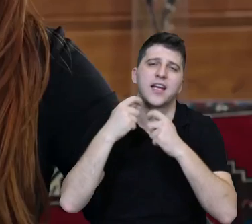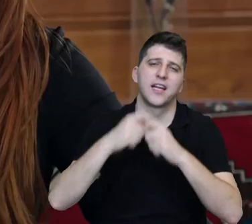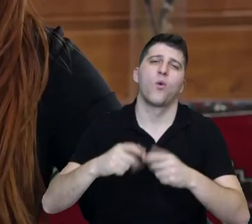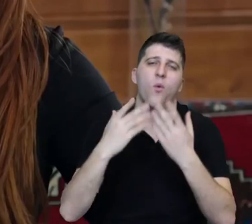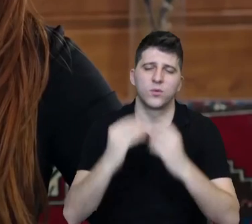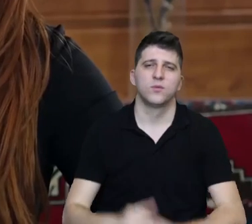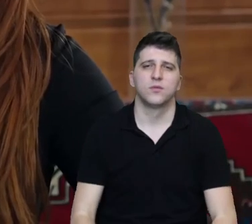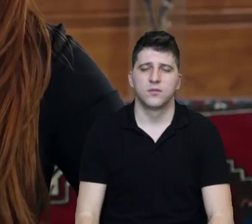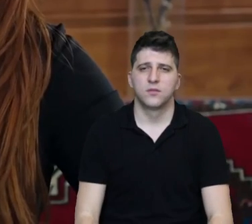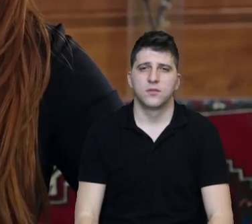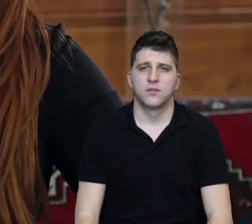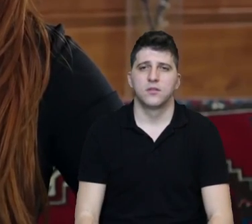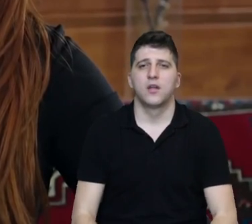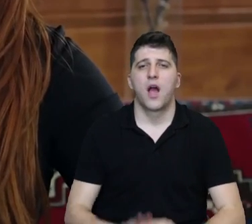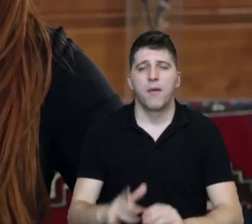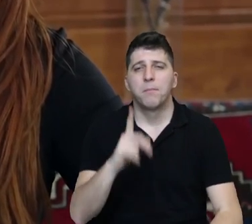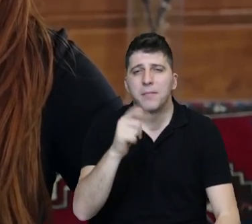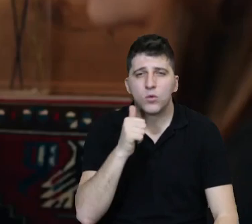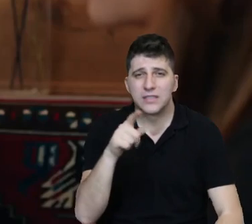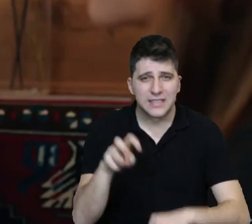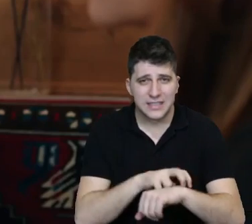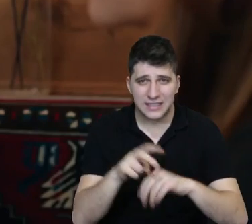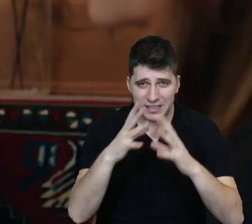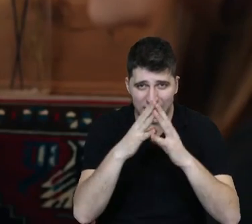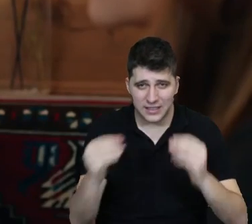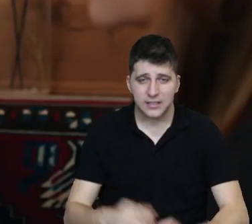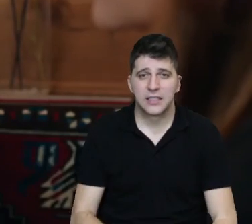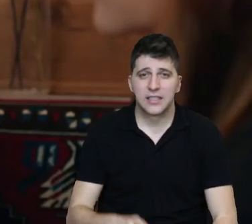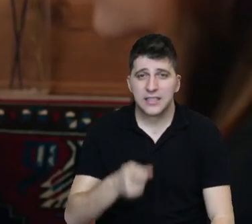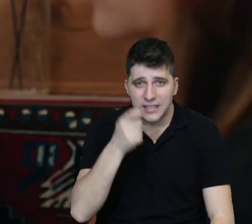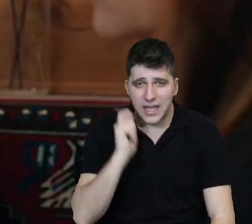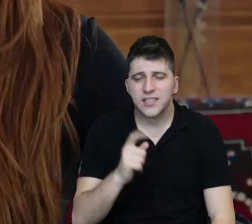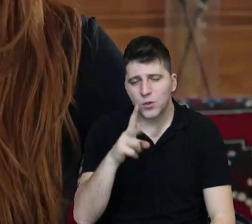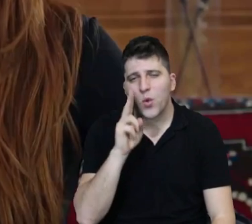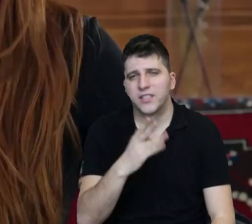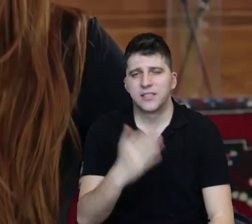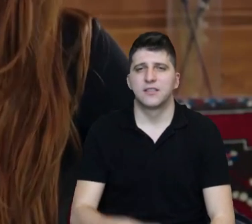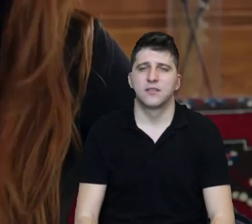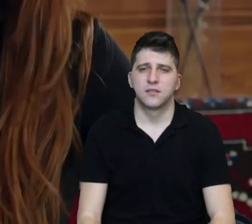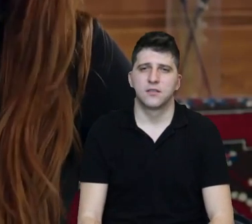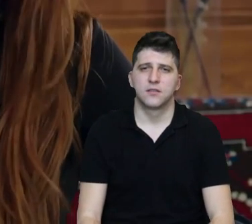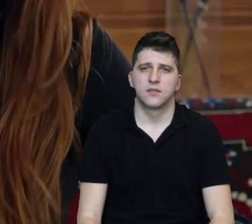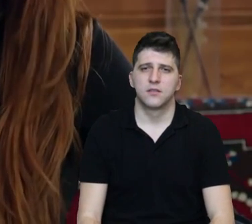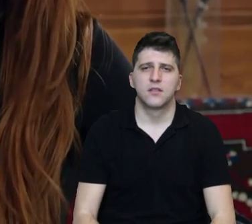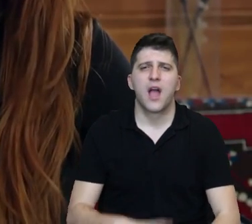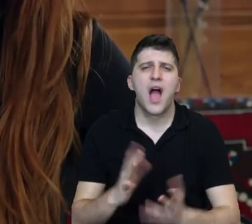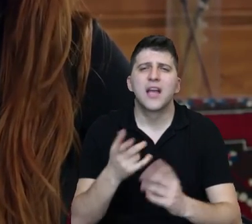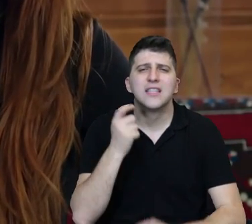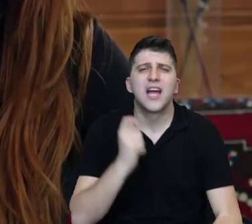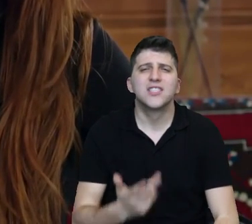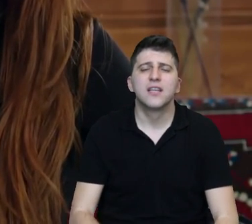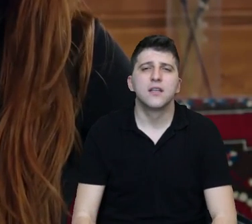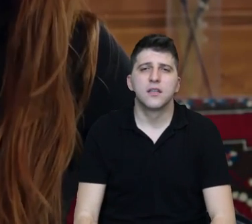yarattı. Ama bir gün bu öfken geçince gerçeği elbet göreceksin. Hangi